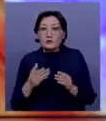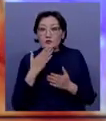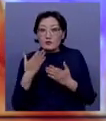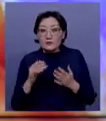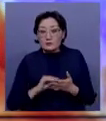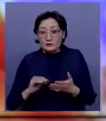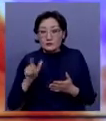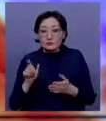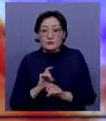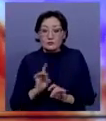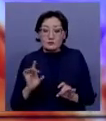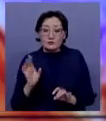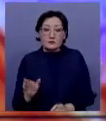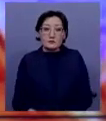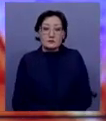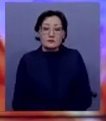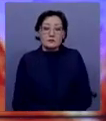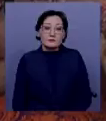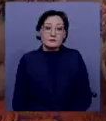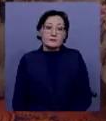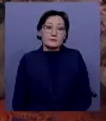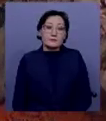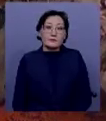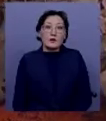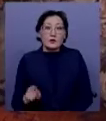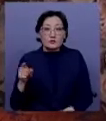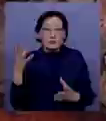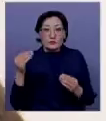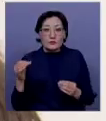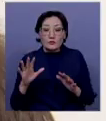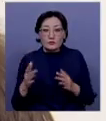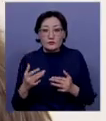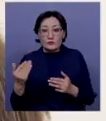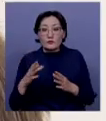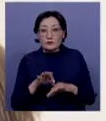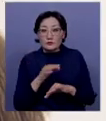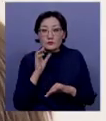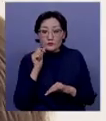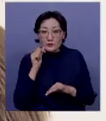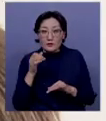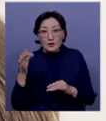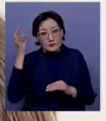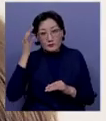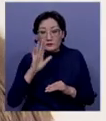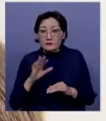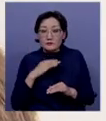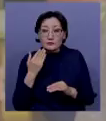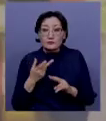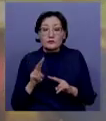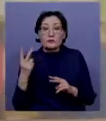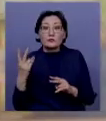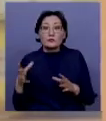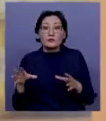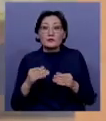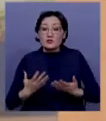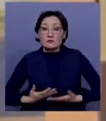барған тілшіміз Қуан Нұрақын тарқатсын. Сол күнгі оқиғаны Елмира мен оның жолдасы Бағланың есіне алғысы жоқ. Ең бастысы төрт көзі